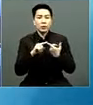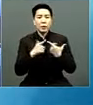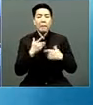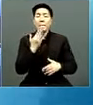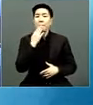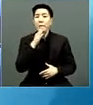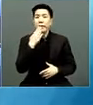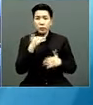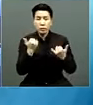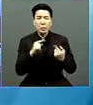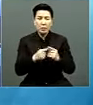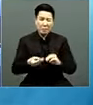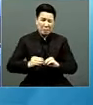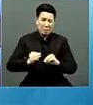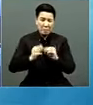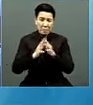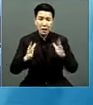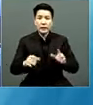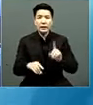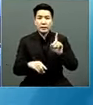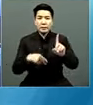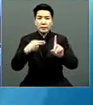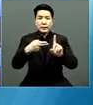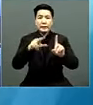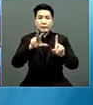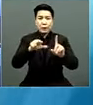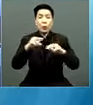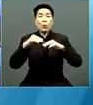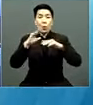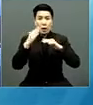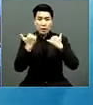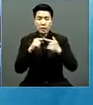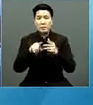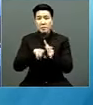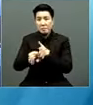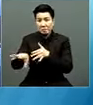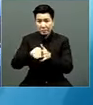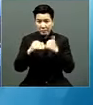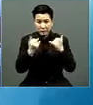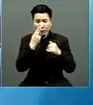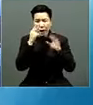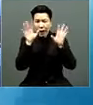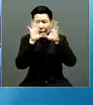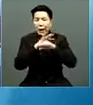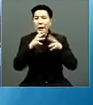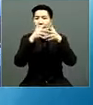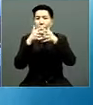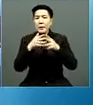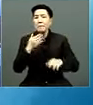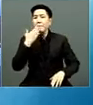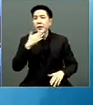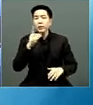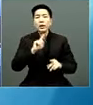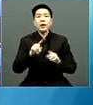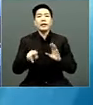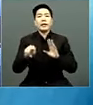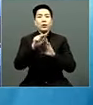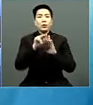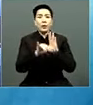ขึ้นมามากๆนะครับ 13,000 กว่าทั้ง2ประเทศนี้คล้ายกันก็คือในนโยบ